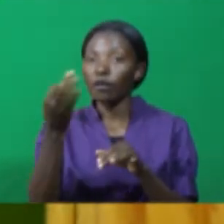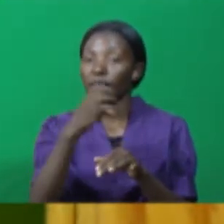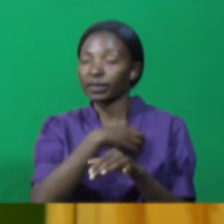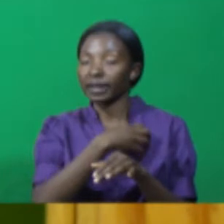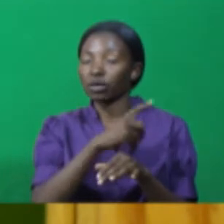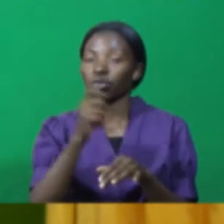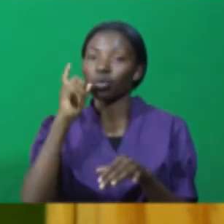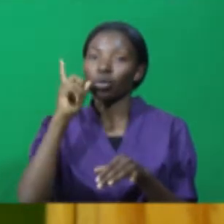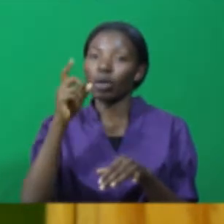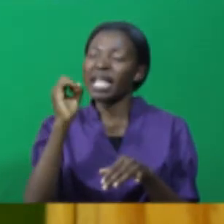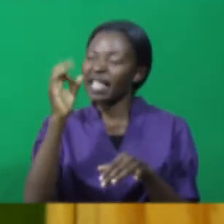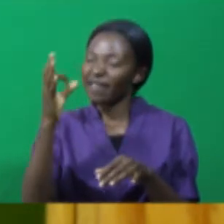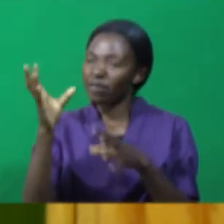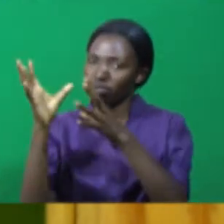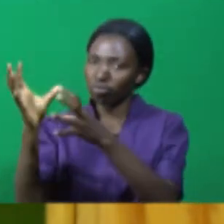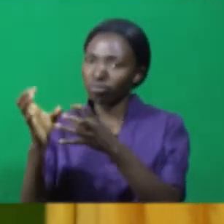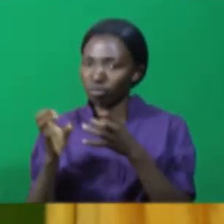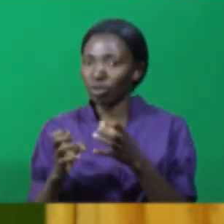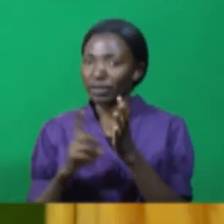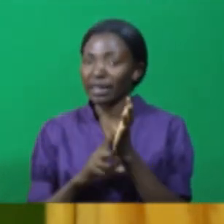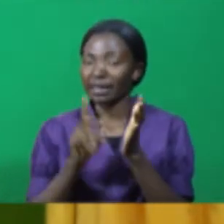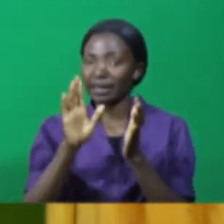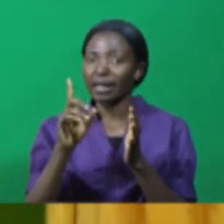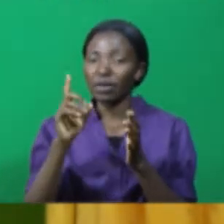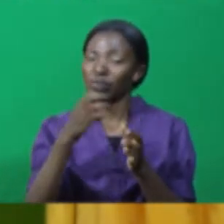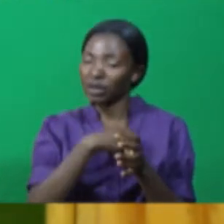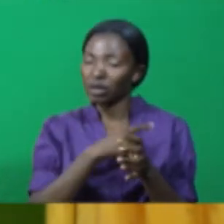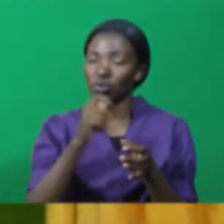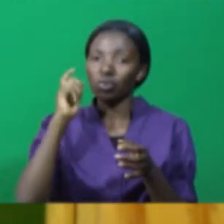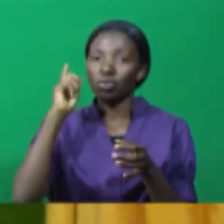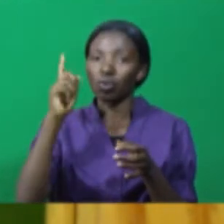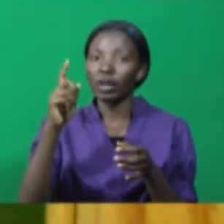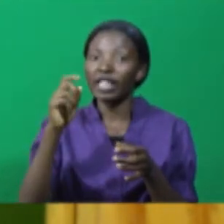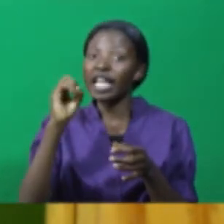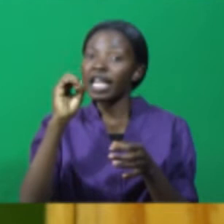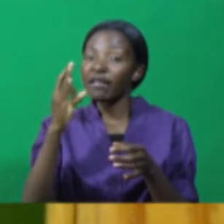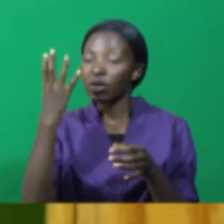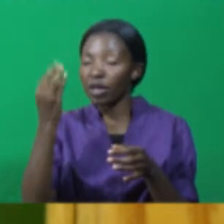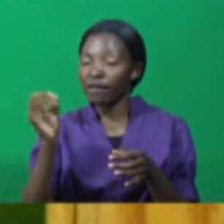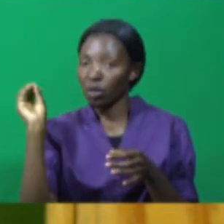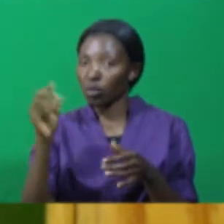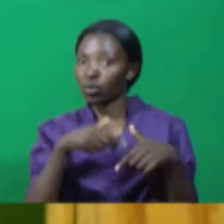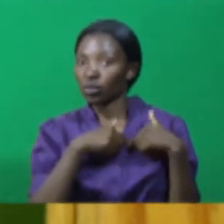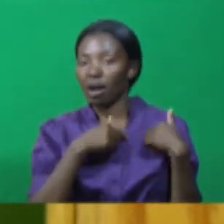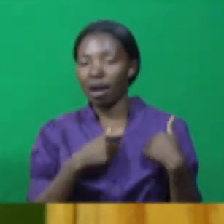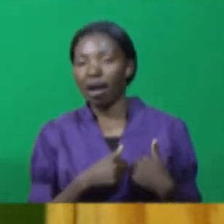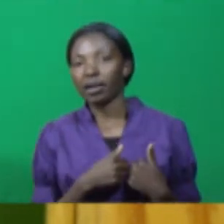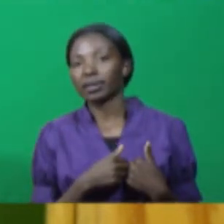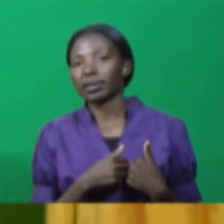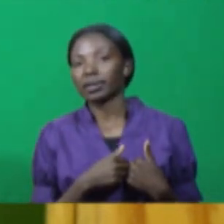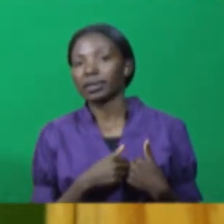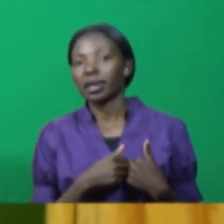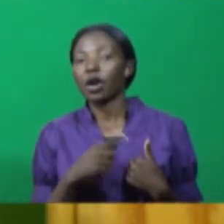Because dai wamutora wanga uchinditadzira. Saka chii chiri kubuda panapa? Munhu anogara aine moyo wakanaka, integrity pamoyo.